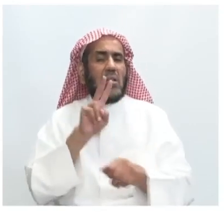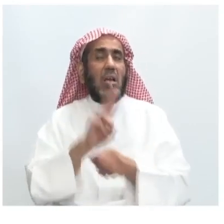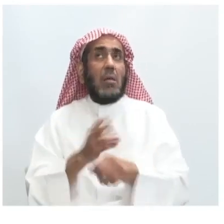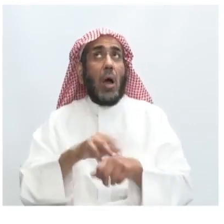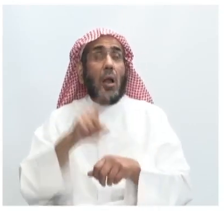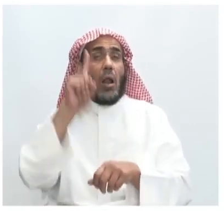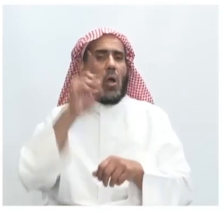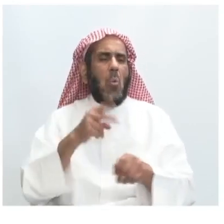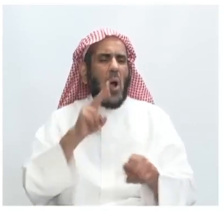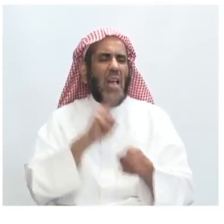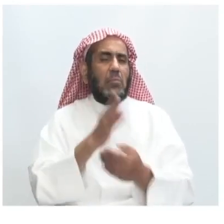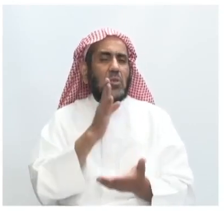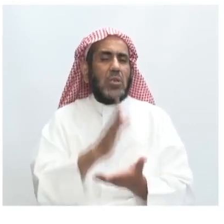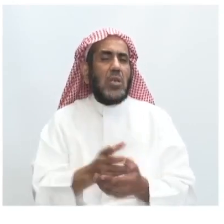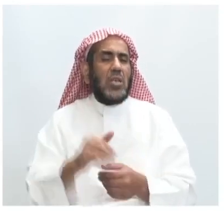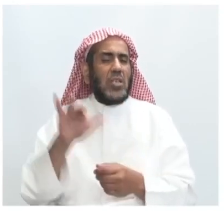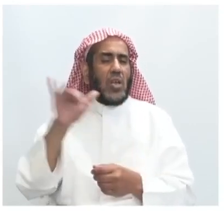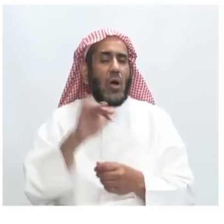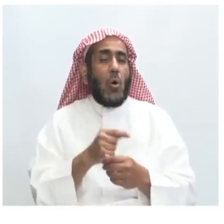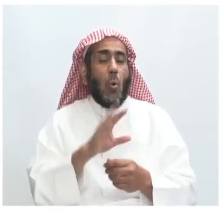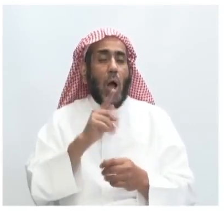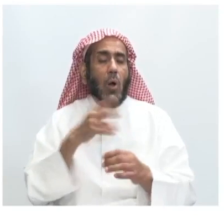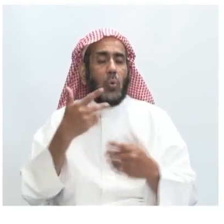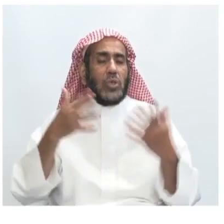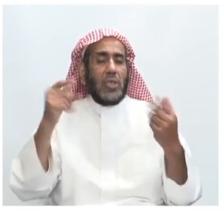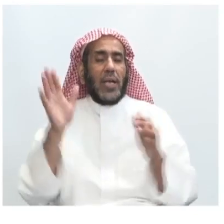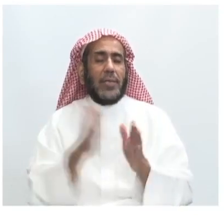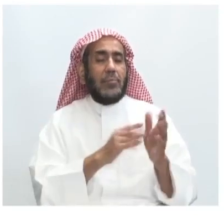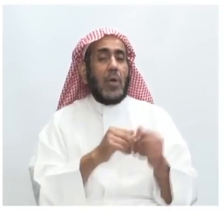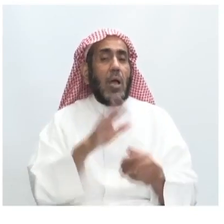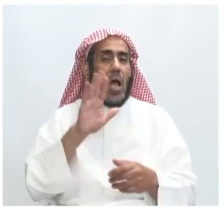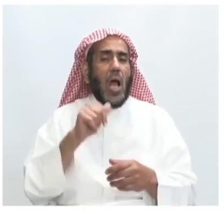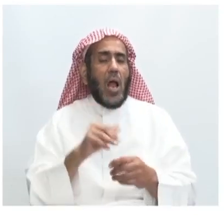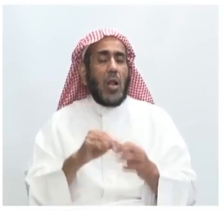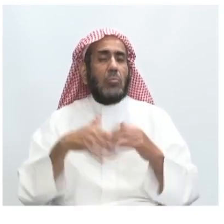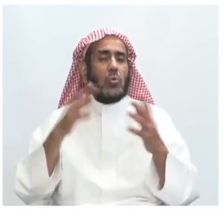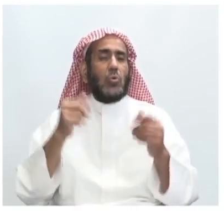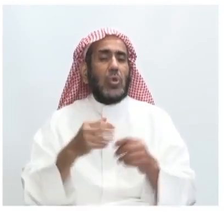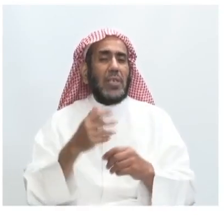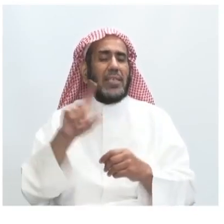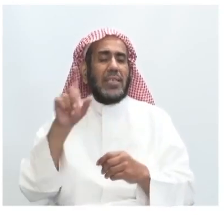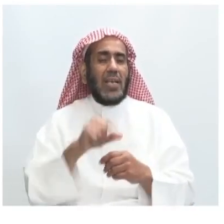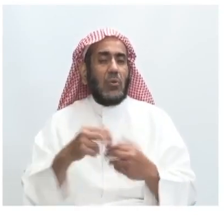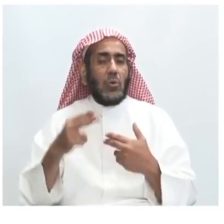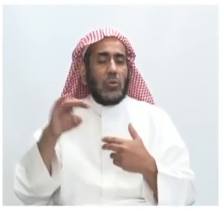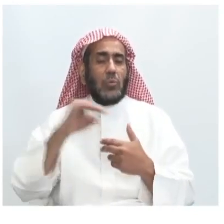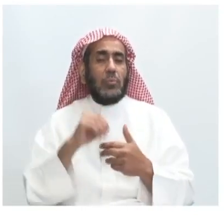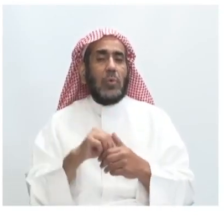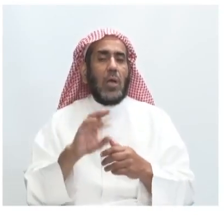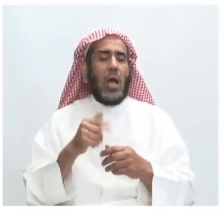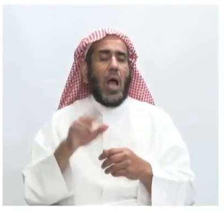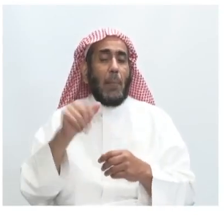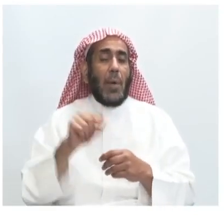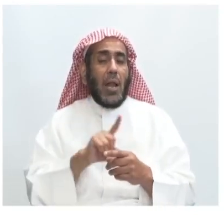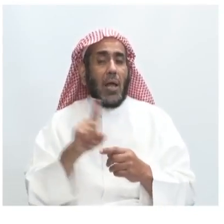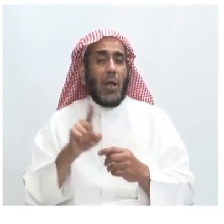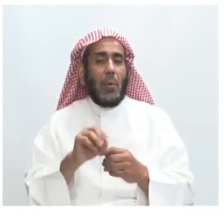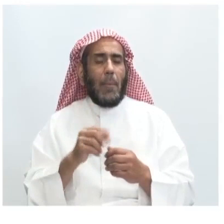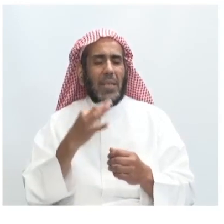الله وكذب بالصدق اذ جاءه وقول الشاعر هل بالطلول لسائل رد ام هل لها